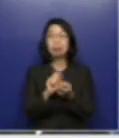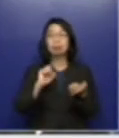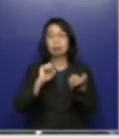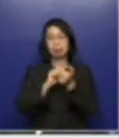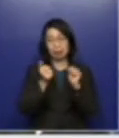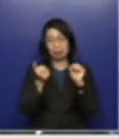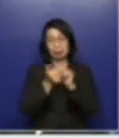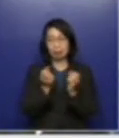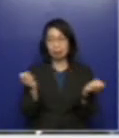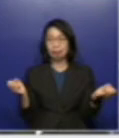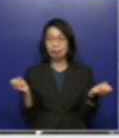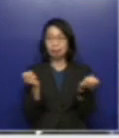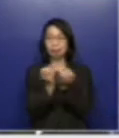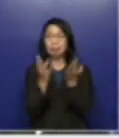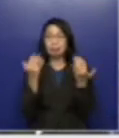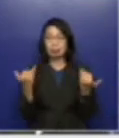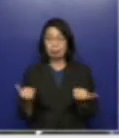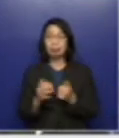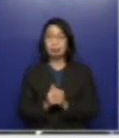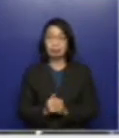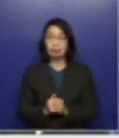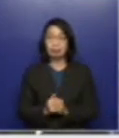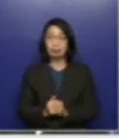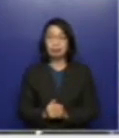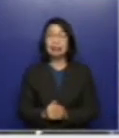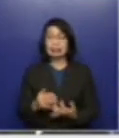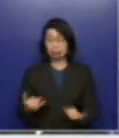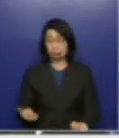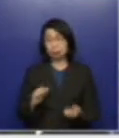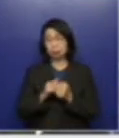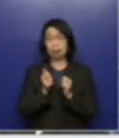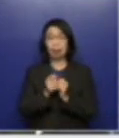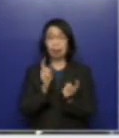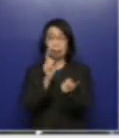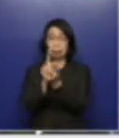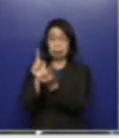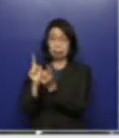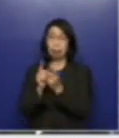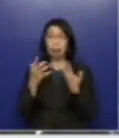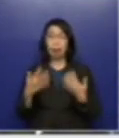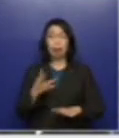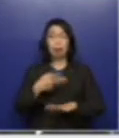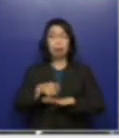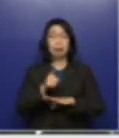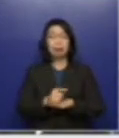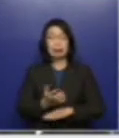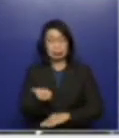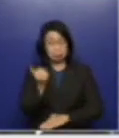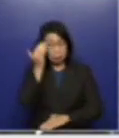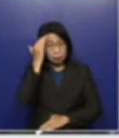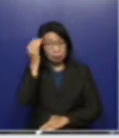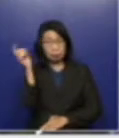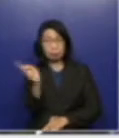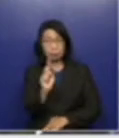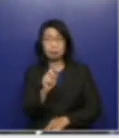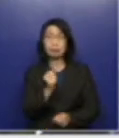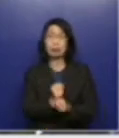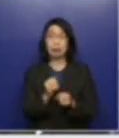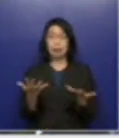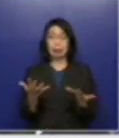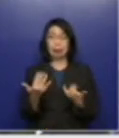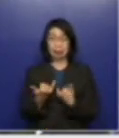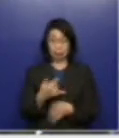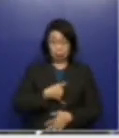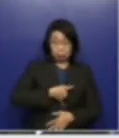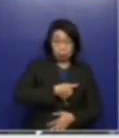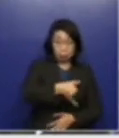มันเกิดขึ้นปัญหาคืออะไรท่านท่านครับเมื่อมันเกิดอย่างนี้เนี่ยมันก็ทำให้คนที่สัมผัสเกี่ยวข้องได้รับผ